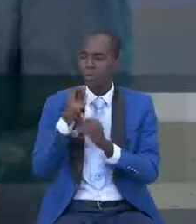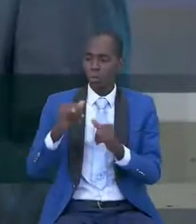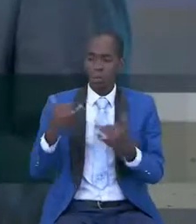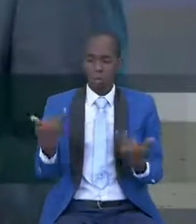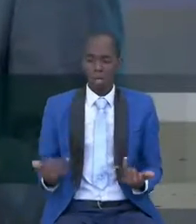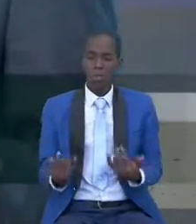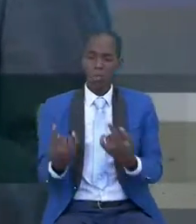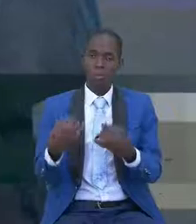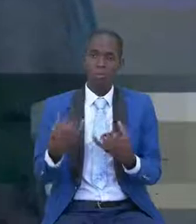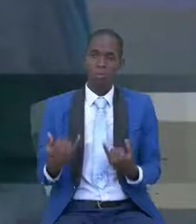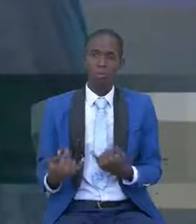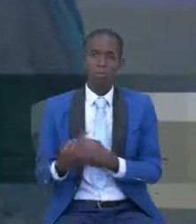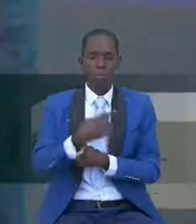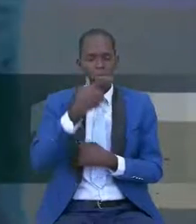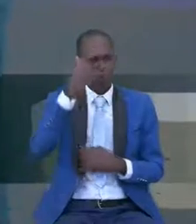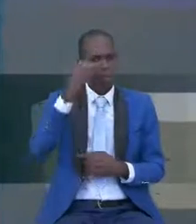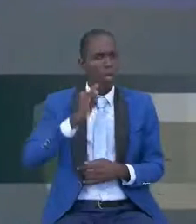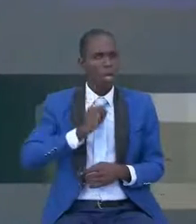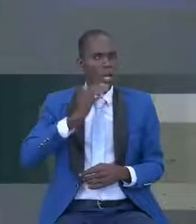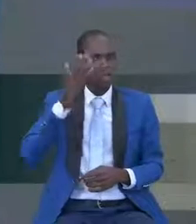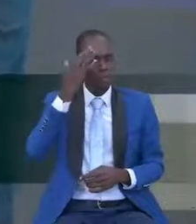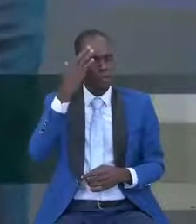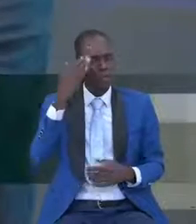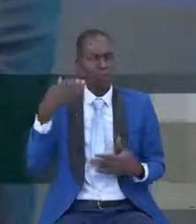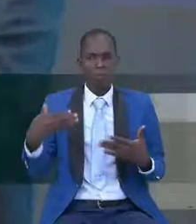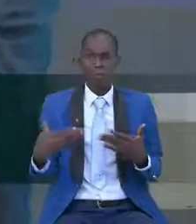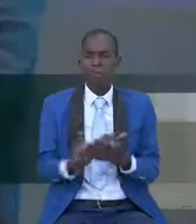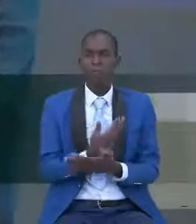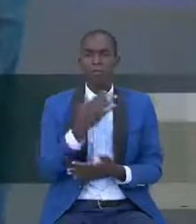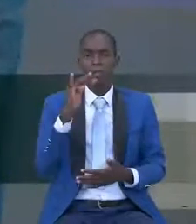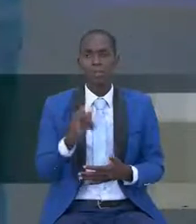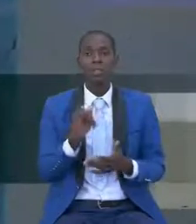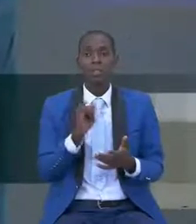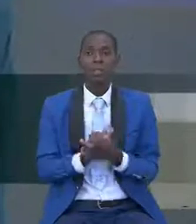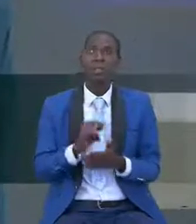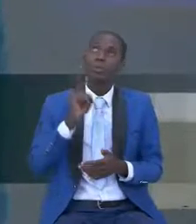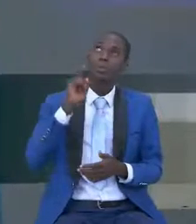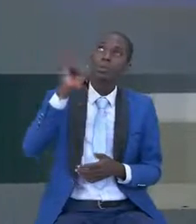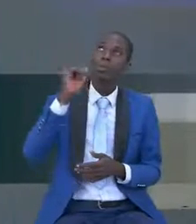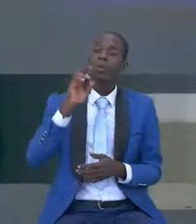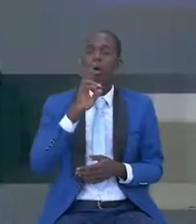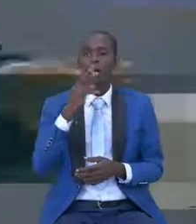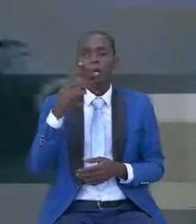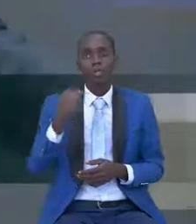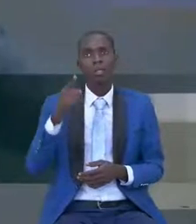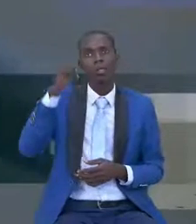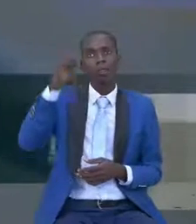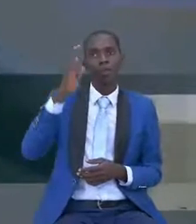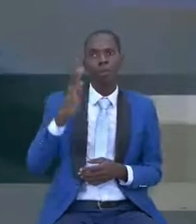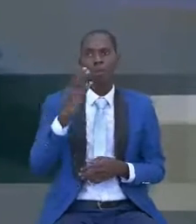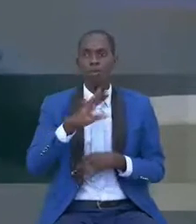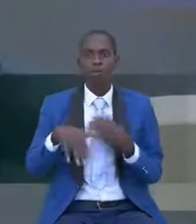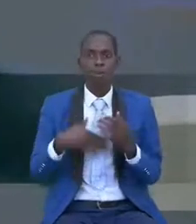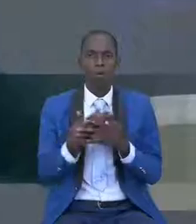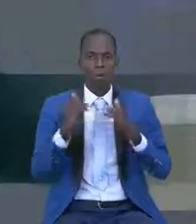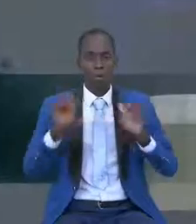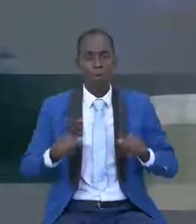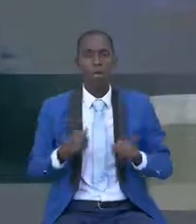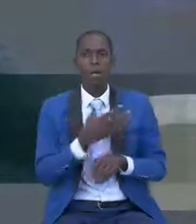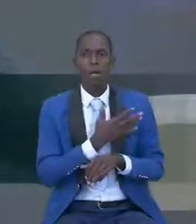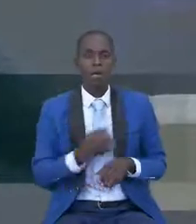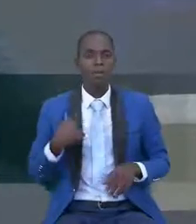aujourd'hui parce que je réalise à nouveau que tu es le Dieu de toute possibilité. Alors,